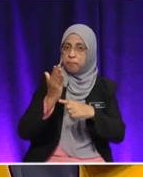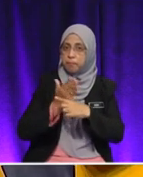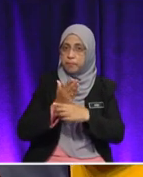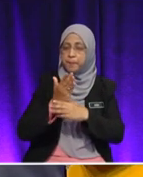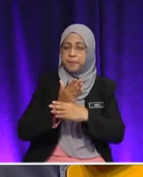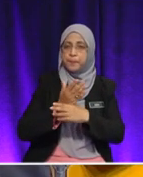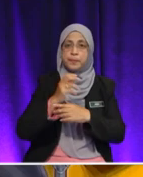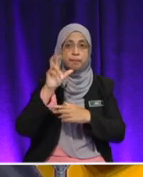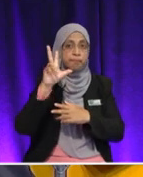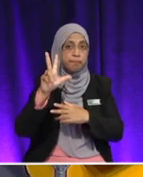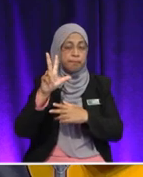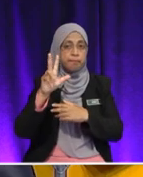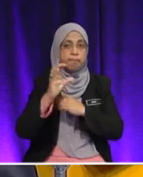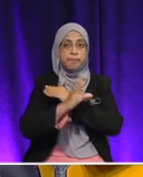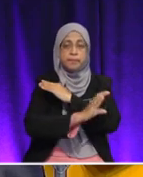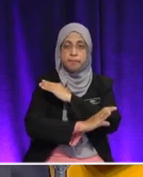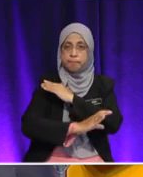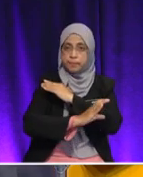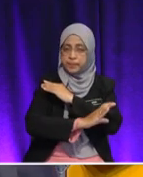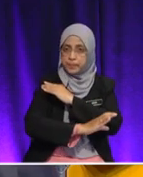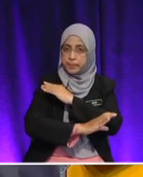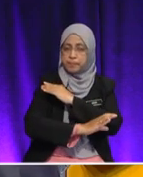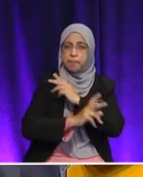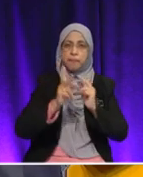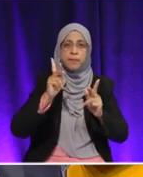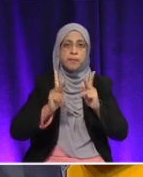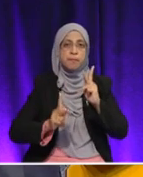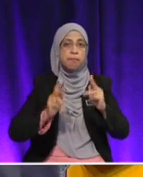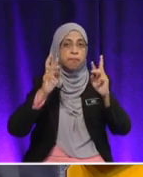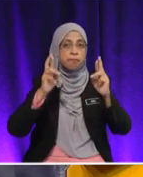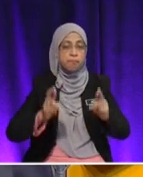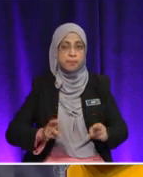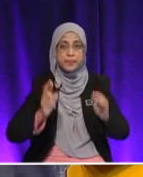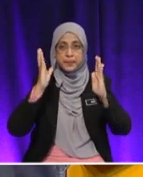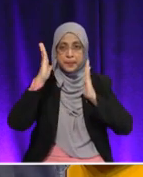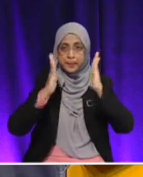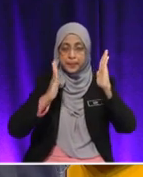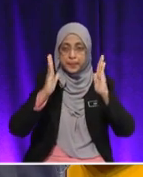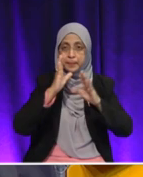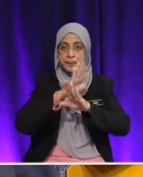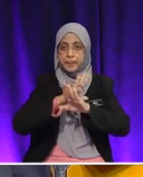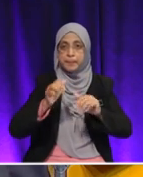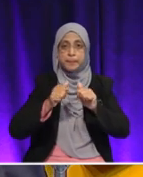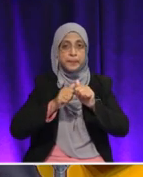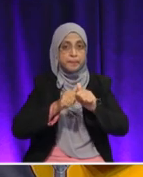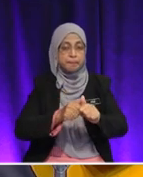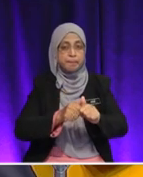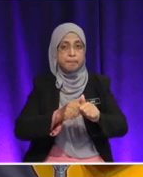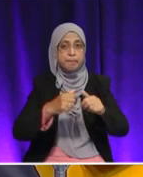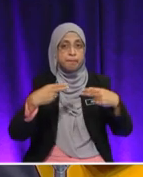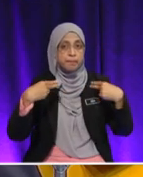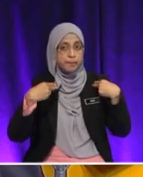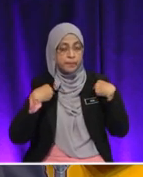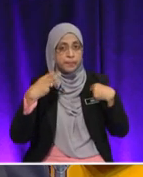ketiga kepada negara pula sudah tentu kalau rakyat negara itu tidak mengamalkan tidak mengutamakan hak